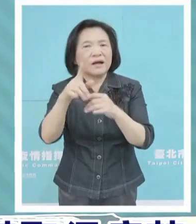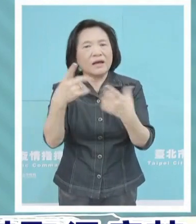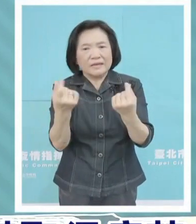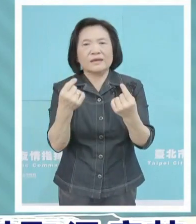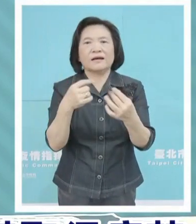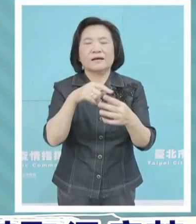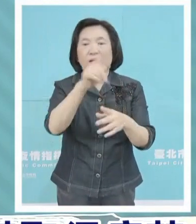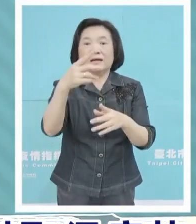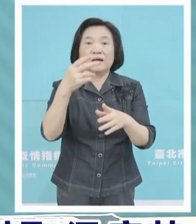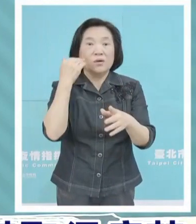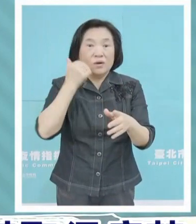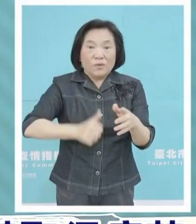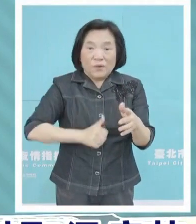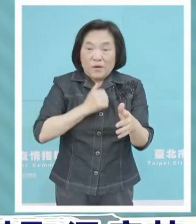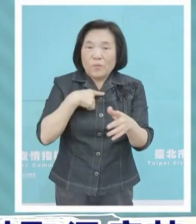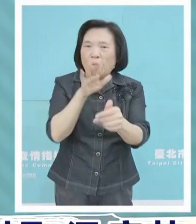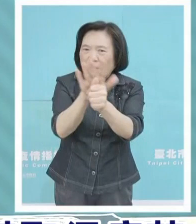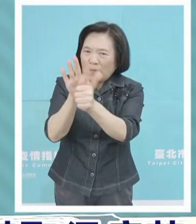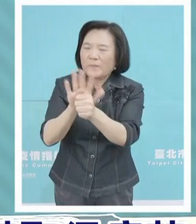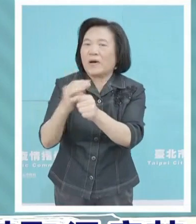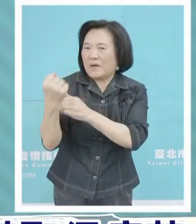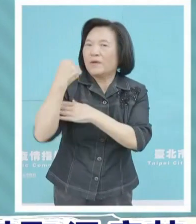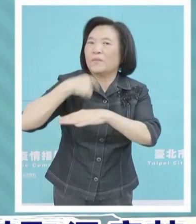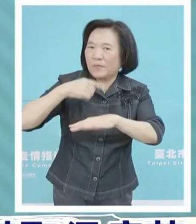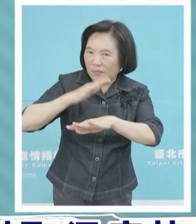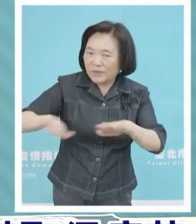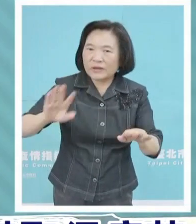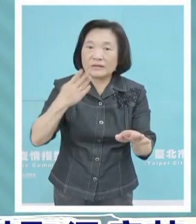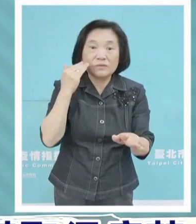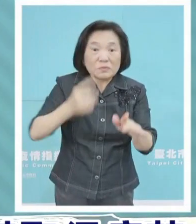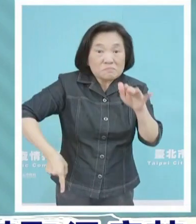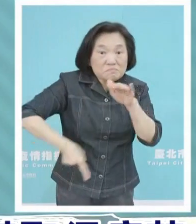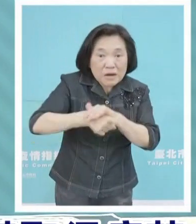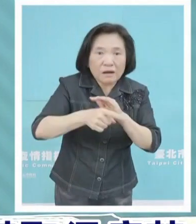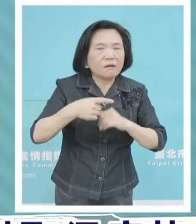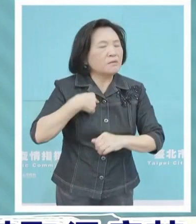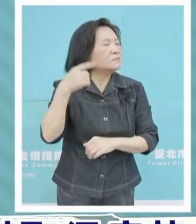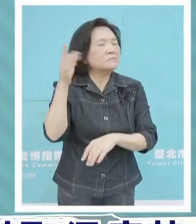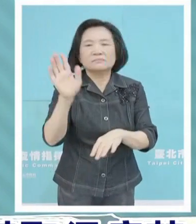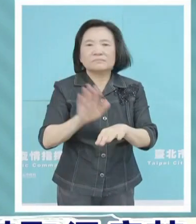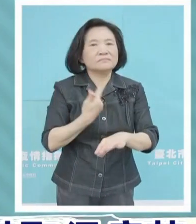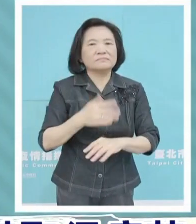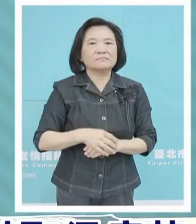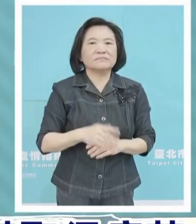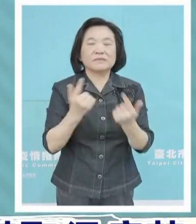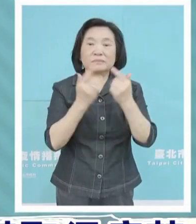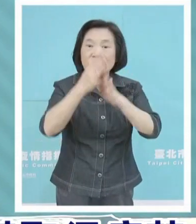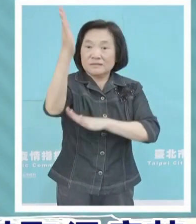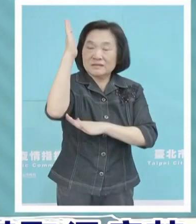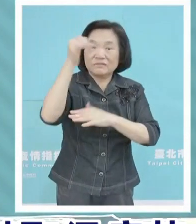可能去要求基层或者是我们台北市政府任何官员来做这些违反规定的事。